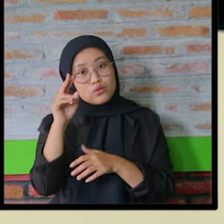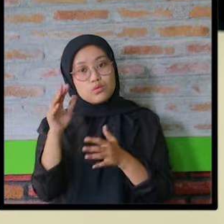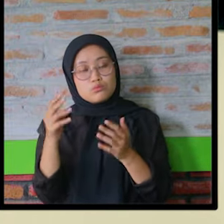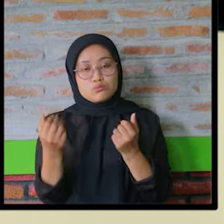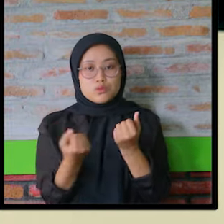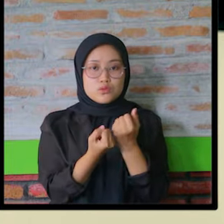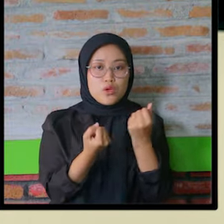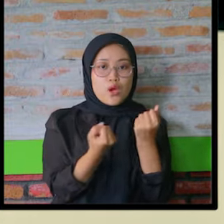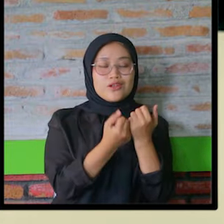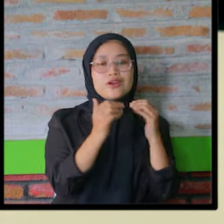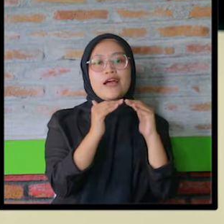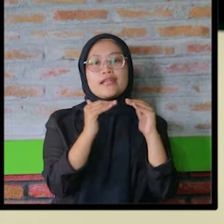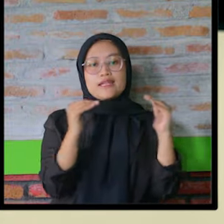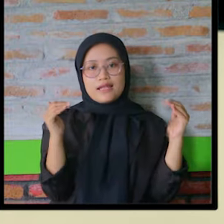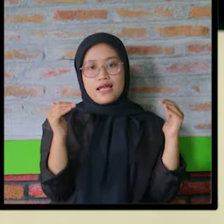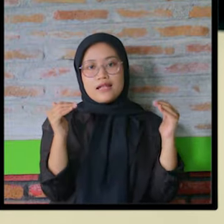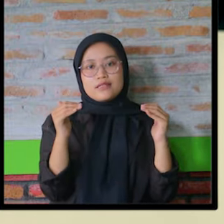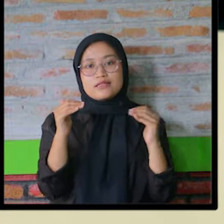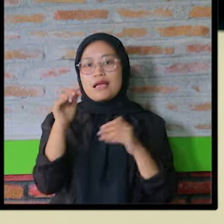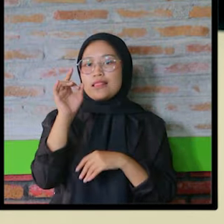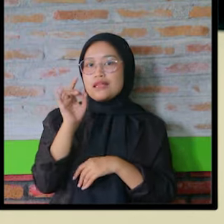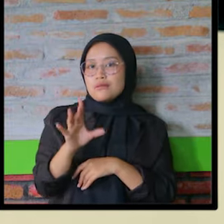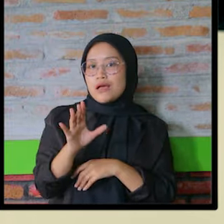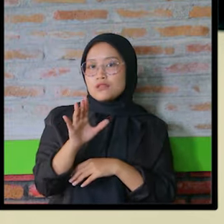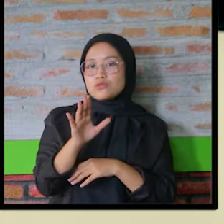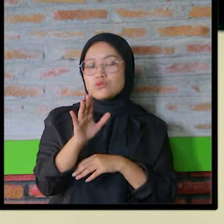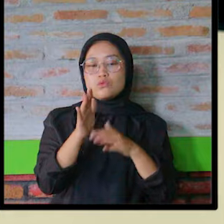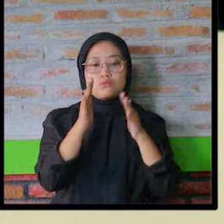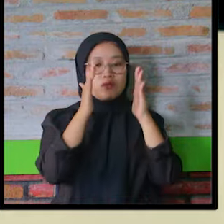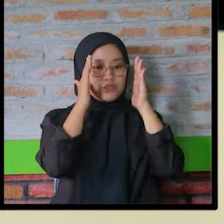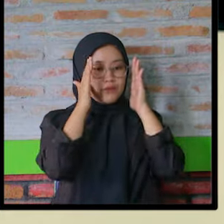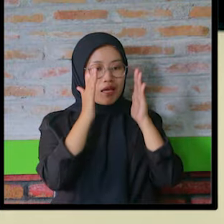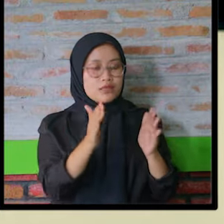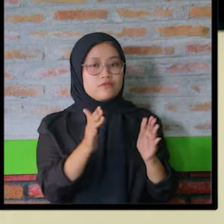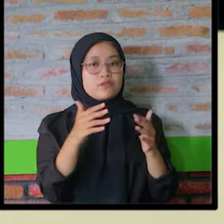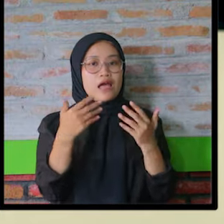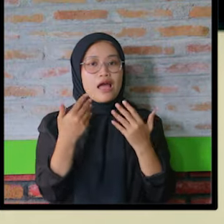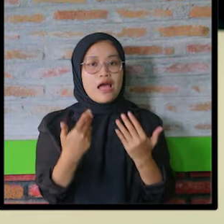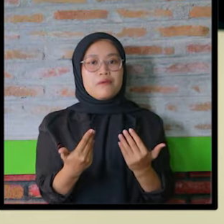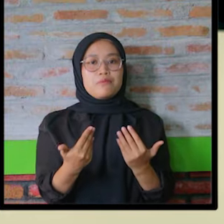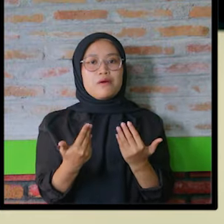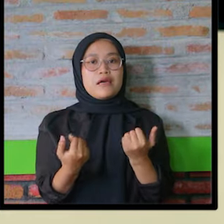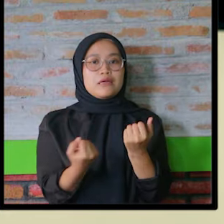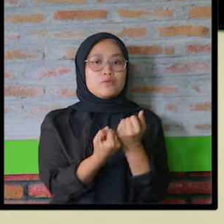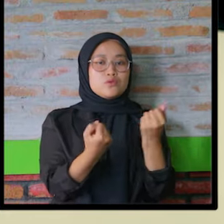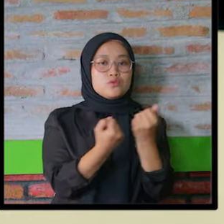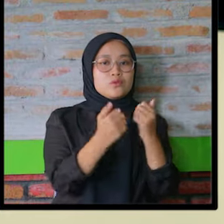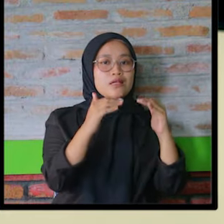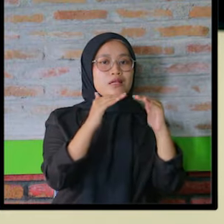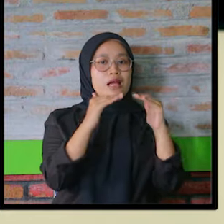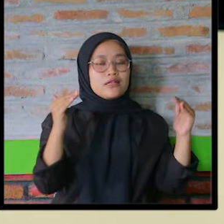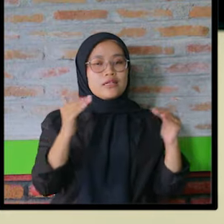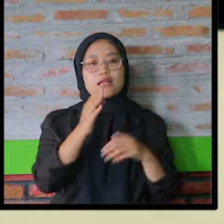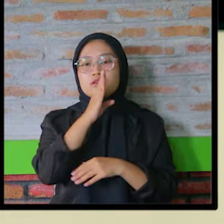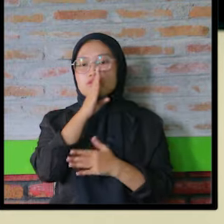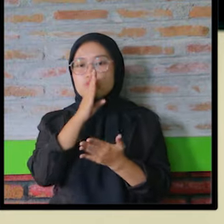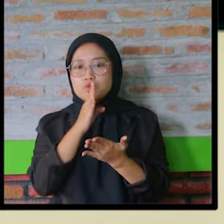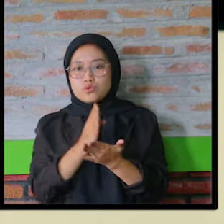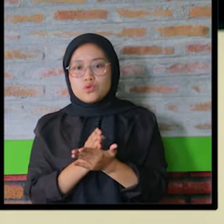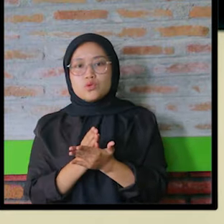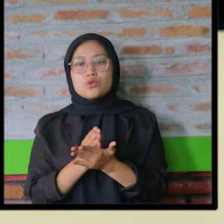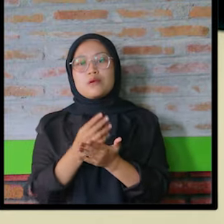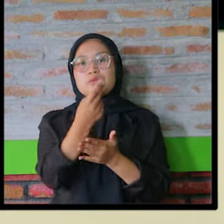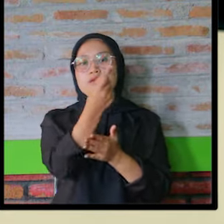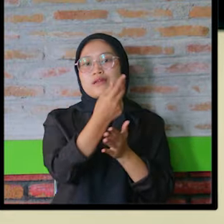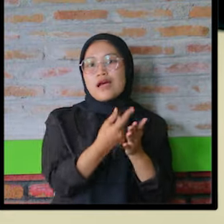gitu termasuk perspektifnya apa saja yang menunjang keadilan itu kejujuran y on pendanaan ya apa siapa